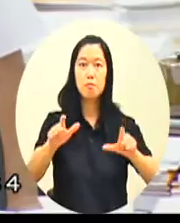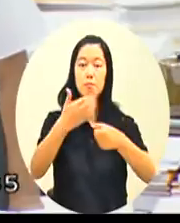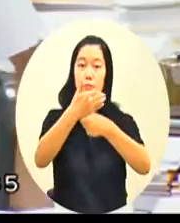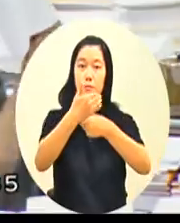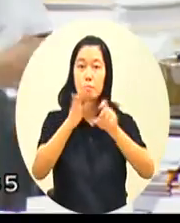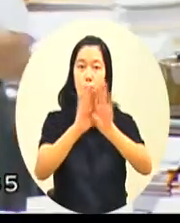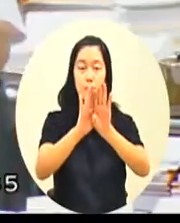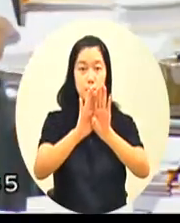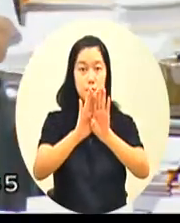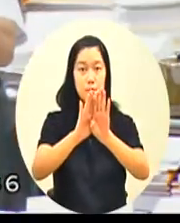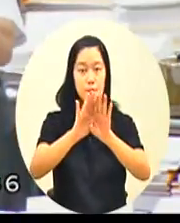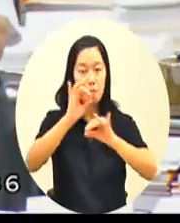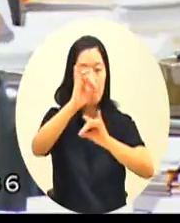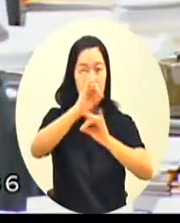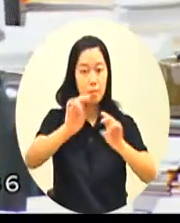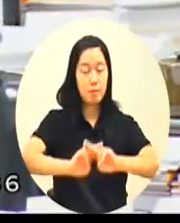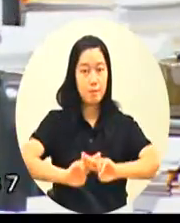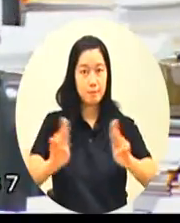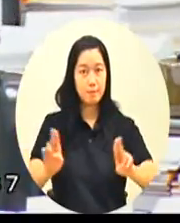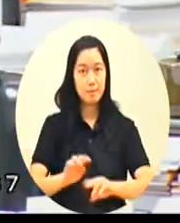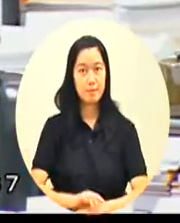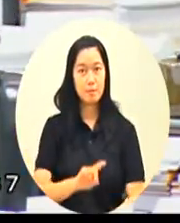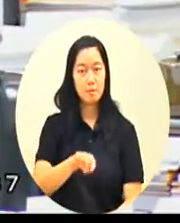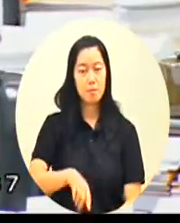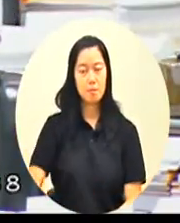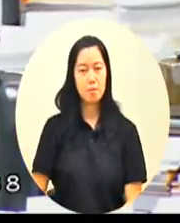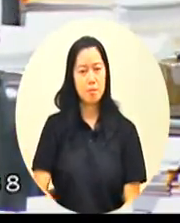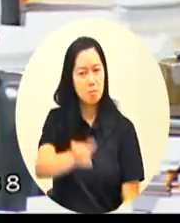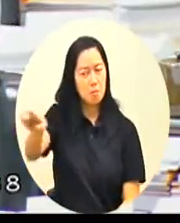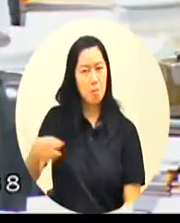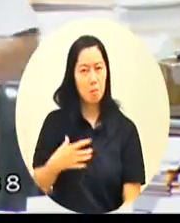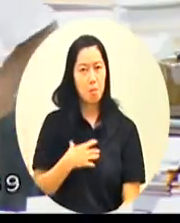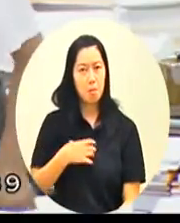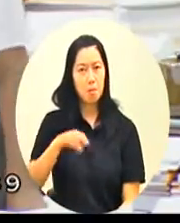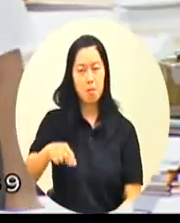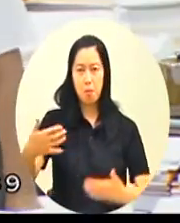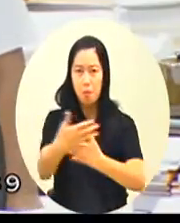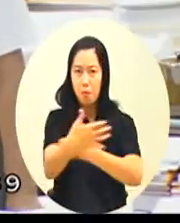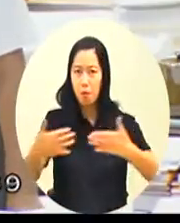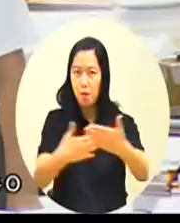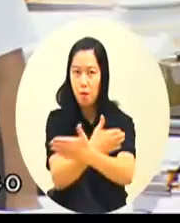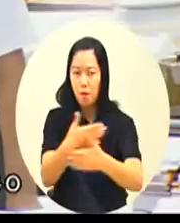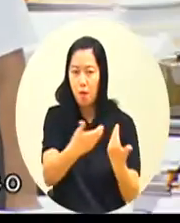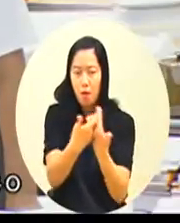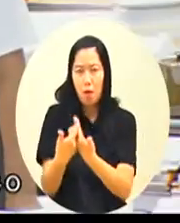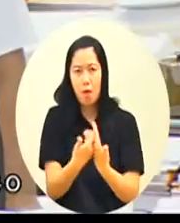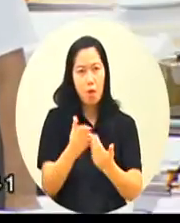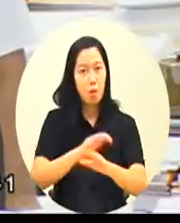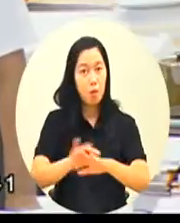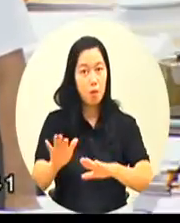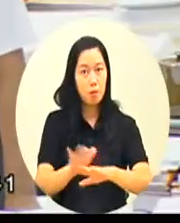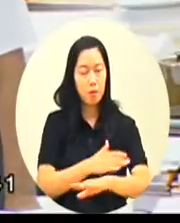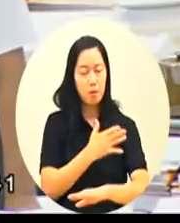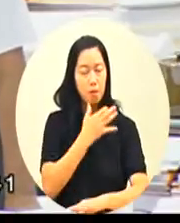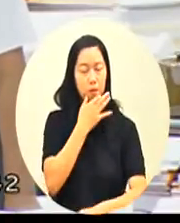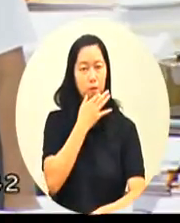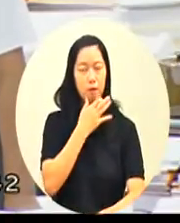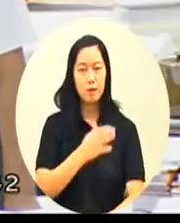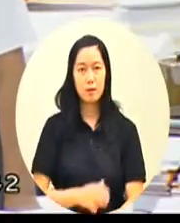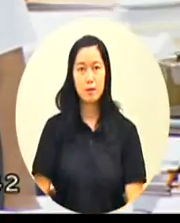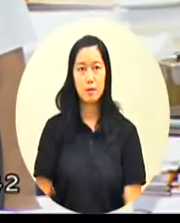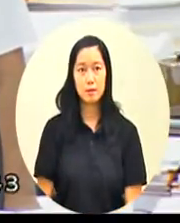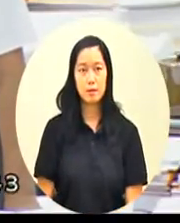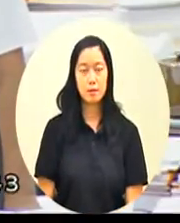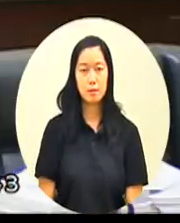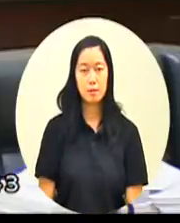年的开幕，其实大家很惶恐是，它的交通会不会造成很大的打劫？那其